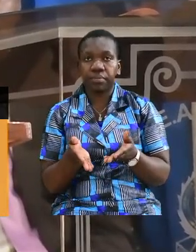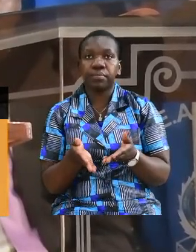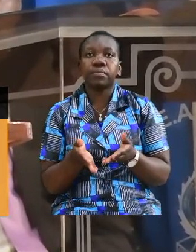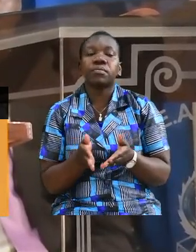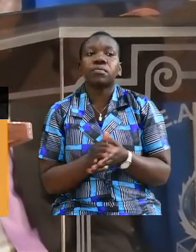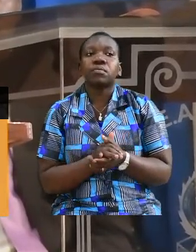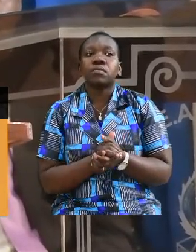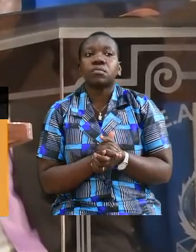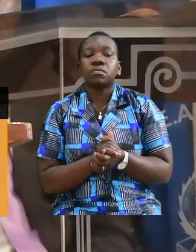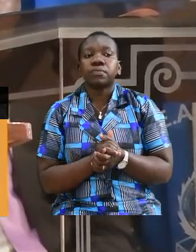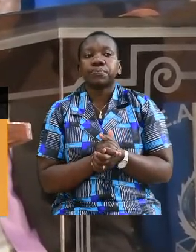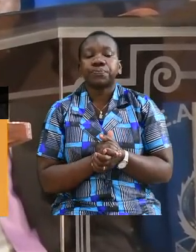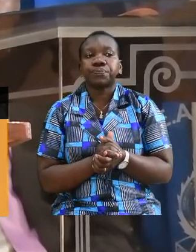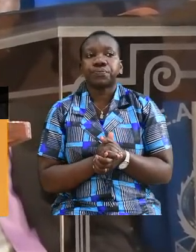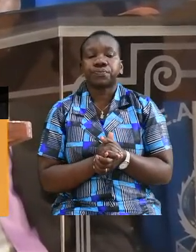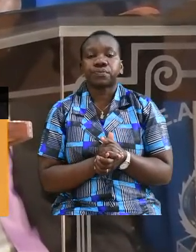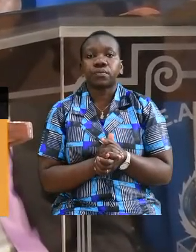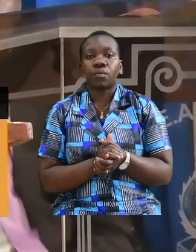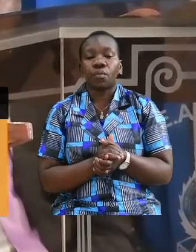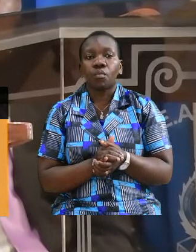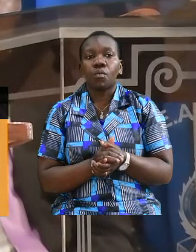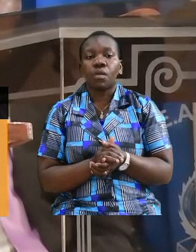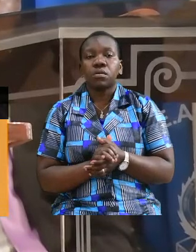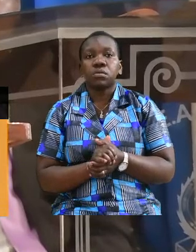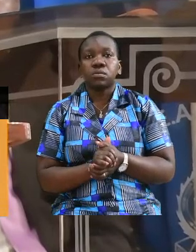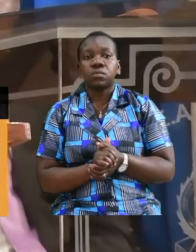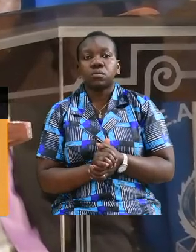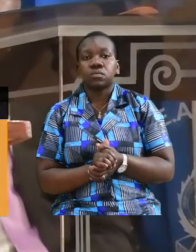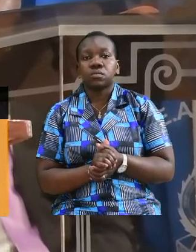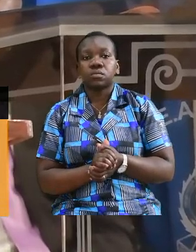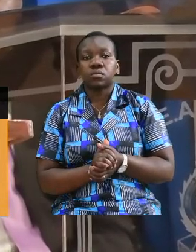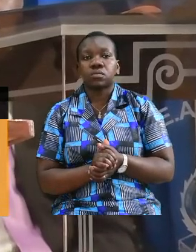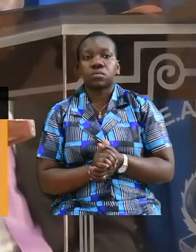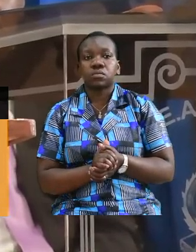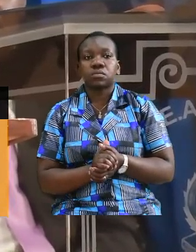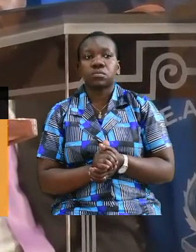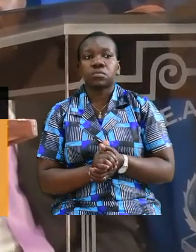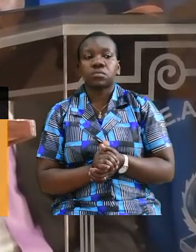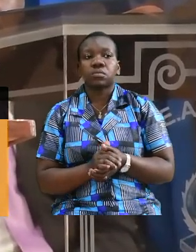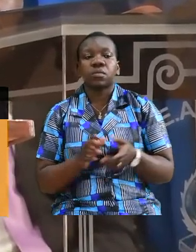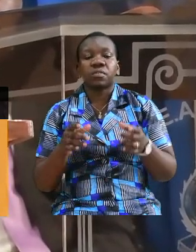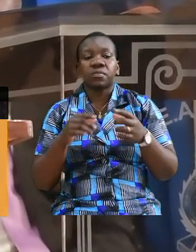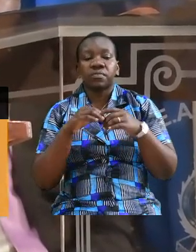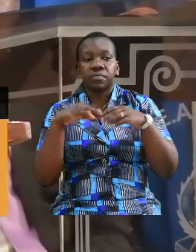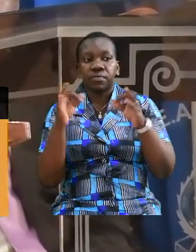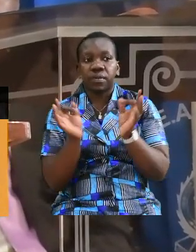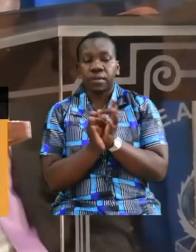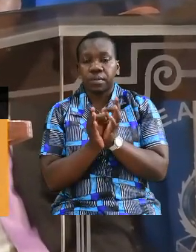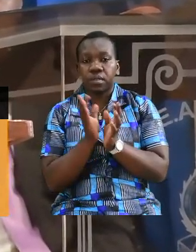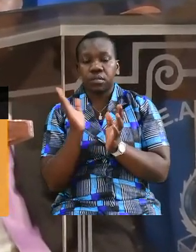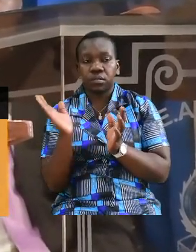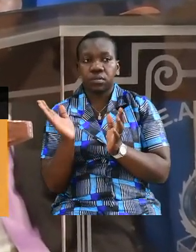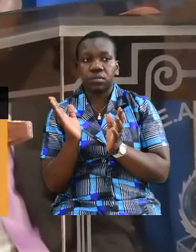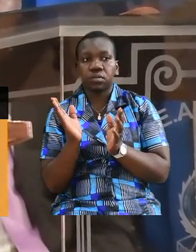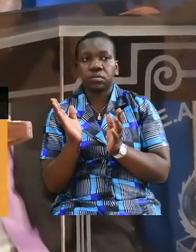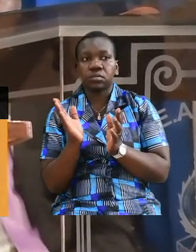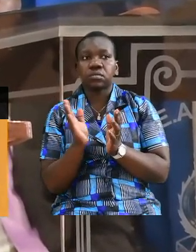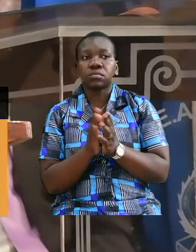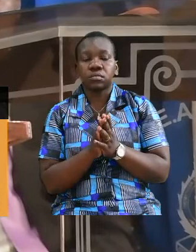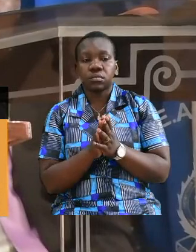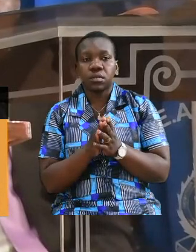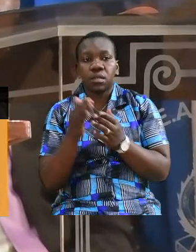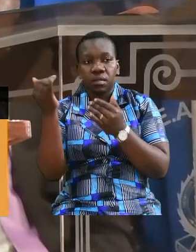Na omba nisome vile imeandikwa. Eroda and Mrs. David Liango Maingi have the pressure to invite